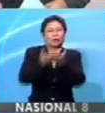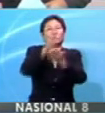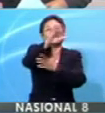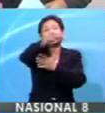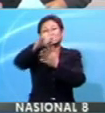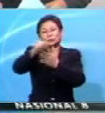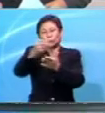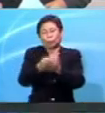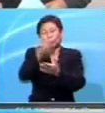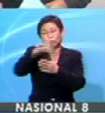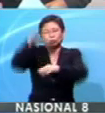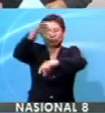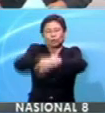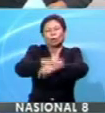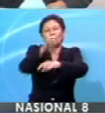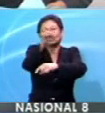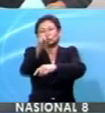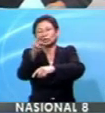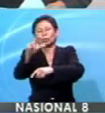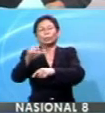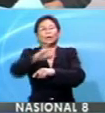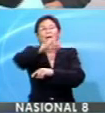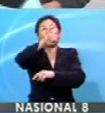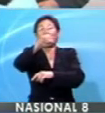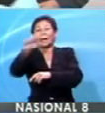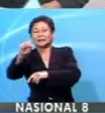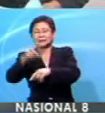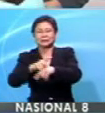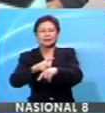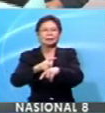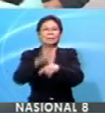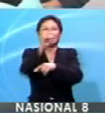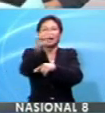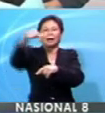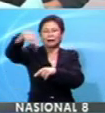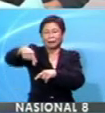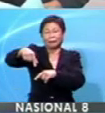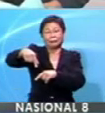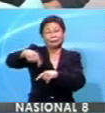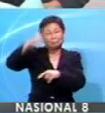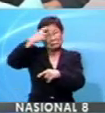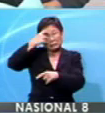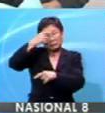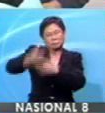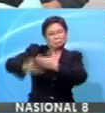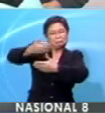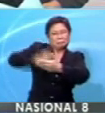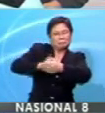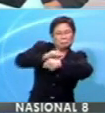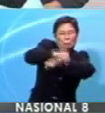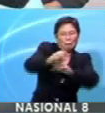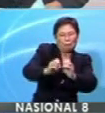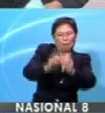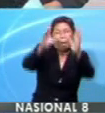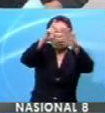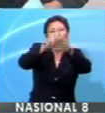Amerika bagi memberkas Zulkifli anggota jemaah Islamiah di bawah rangkaian alkaidah yang disyaki mendalangi Siri serangan